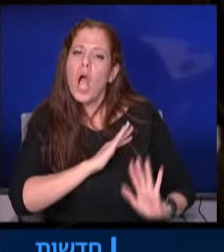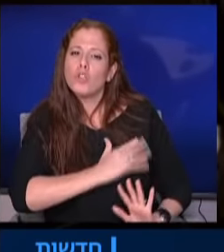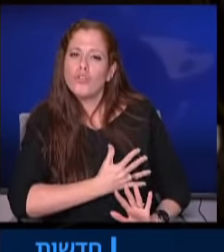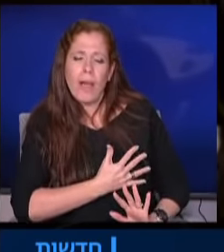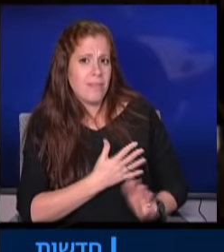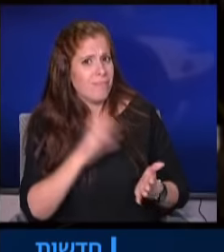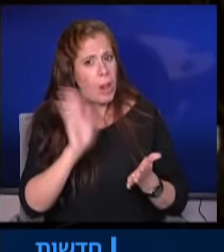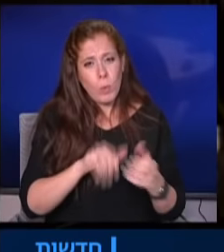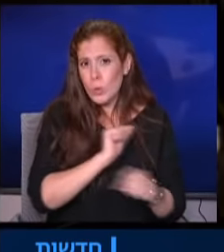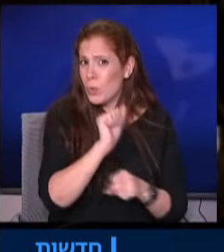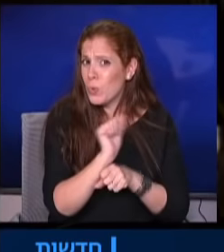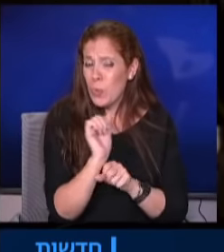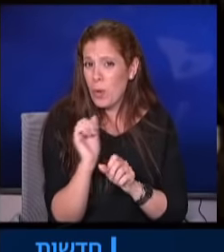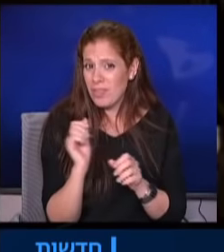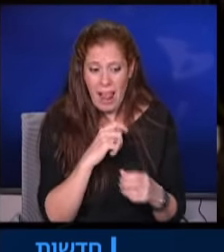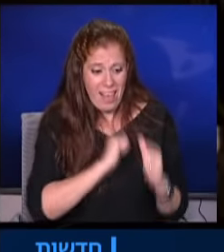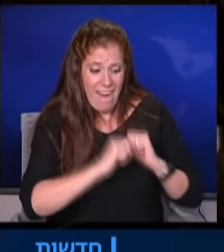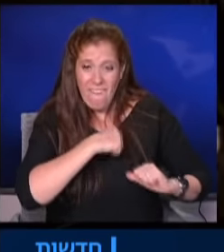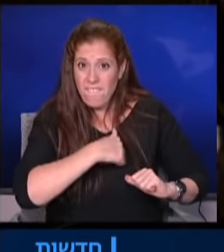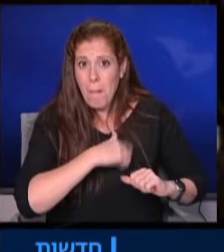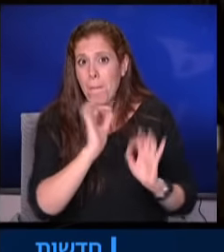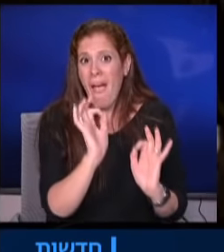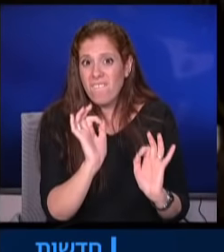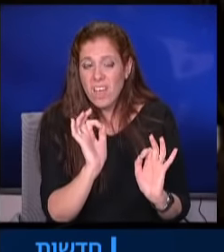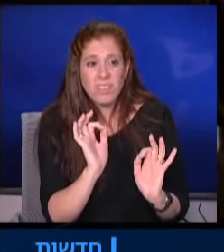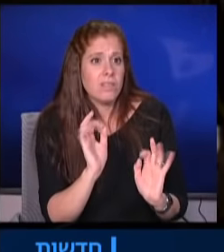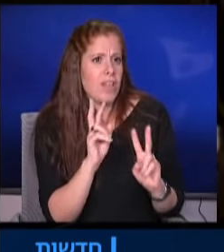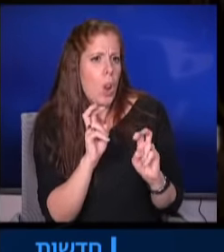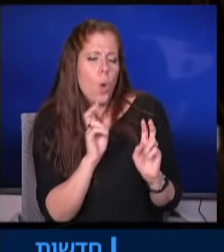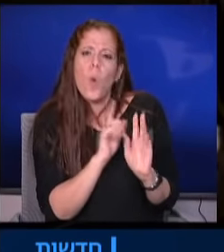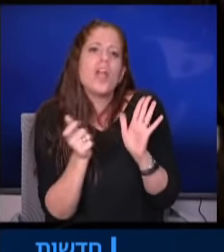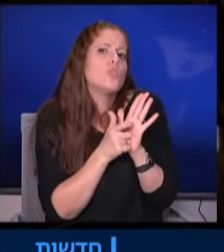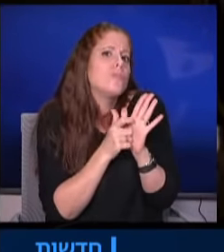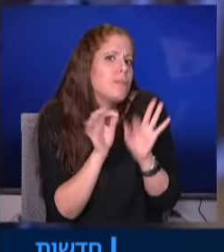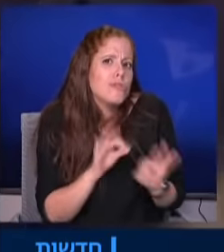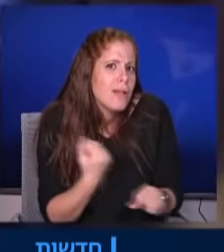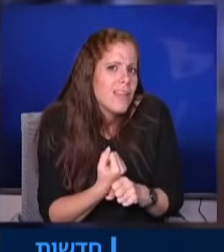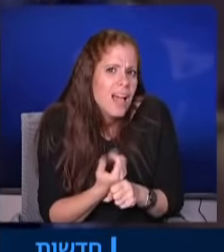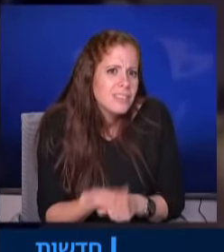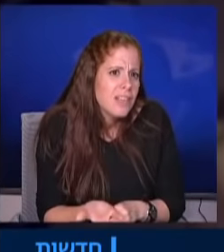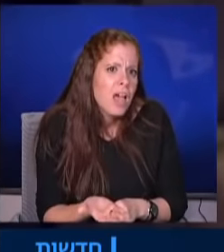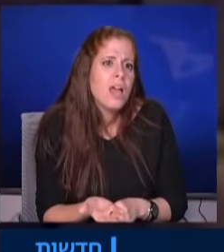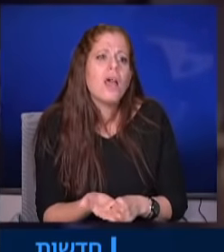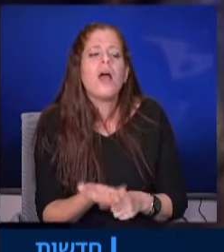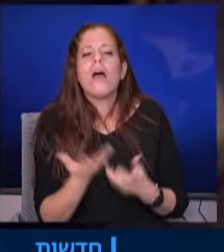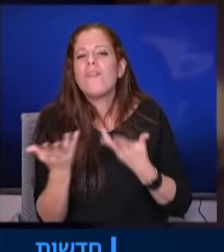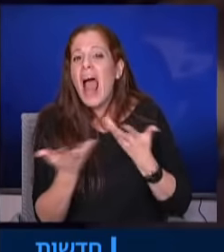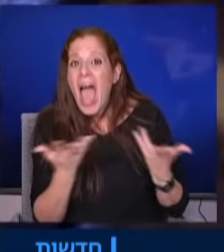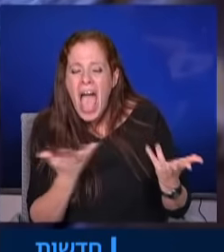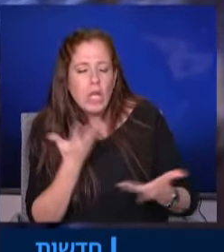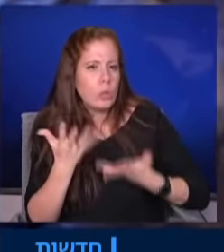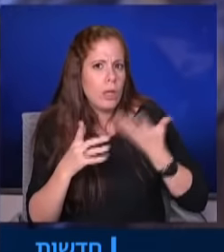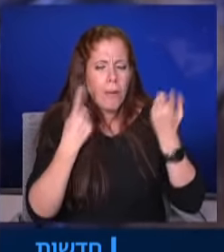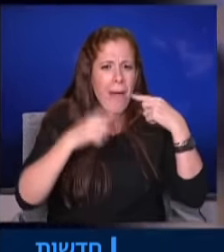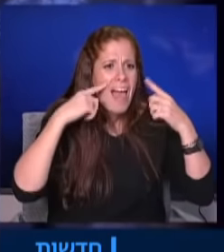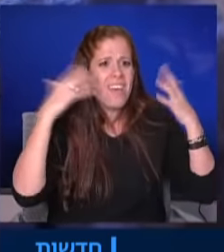תלונות על כאבים בשד, ולא, כאילו, לא הייתה שום סיבה שאני אעשה, אבל איכשהו עם כל הבכי